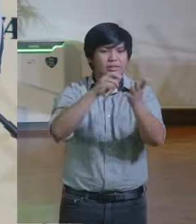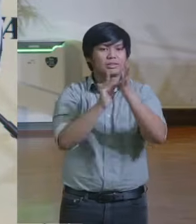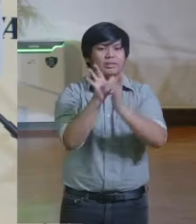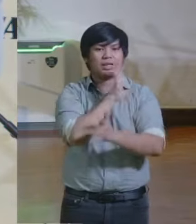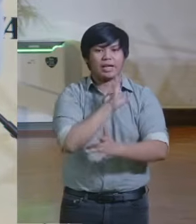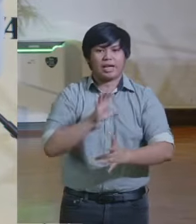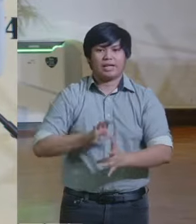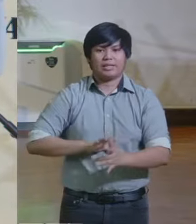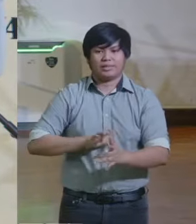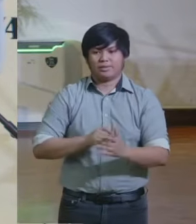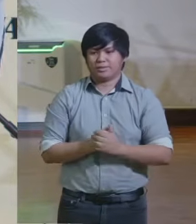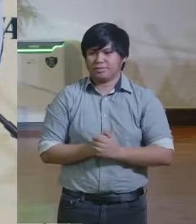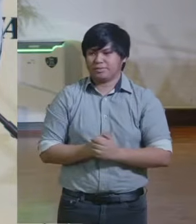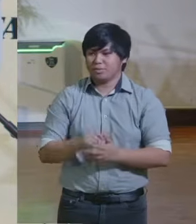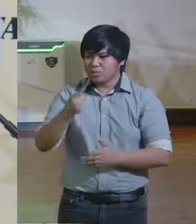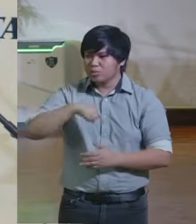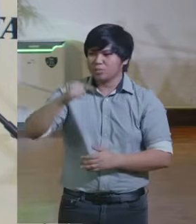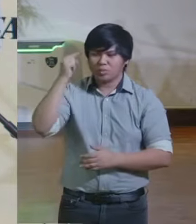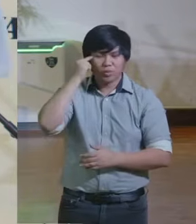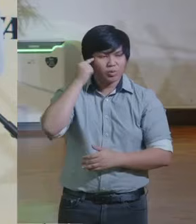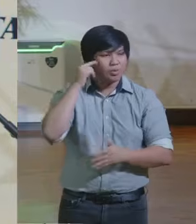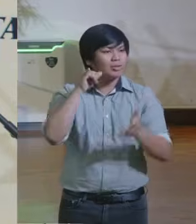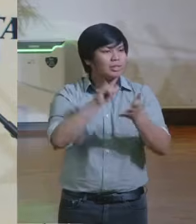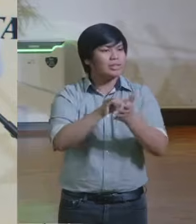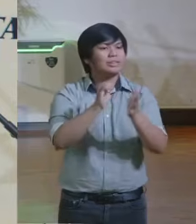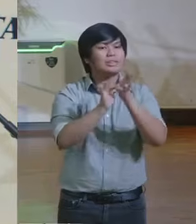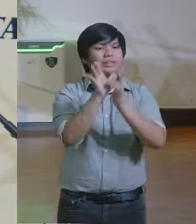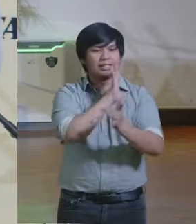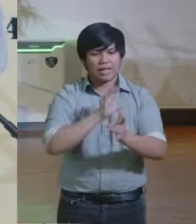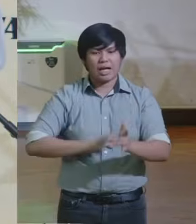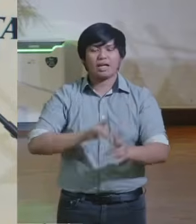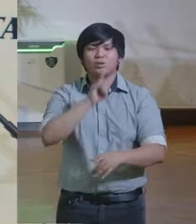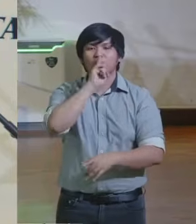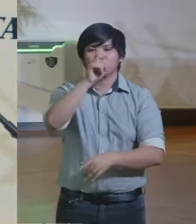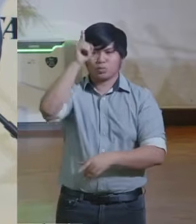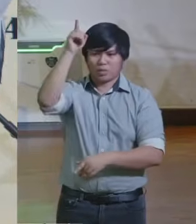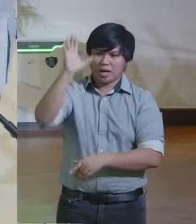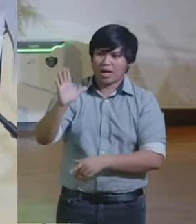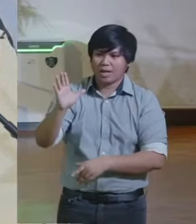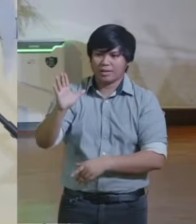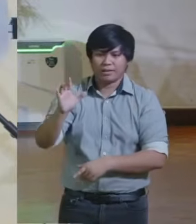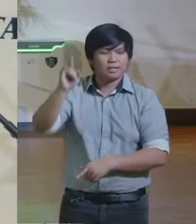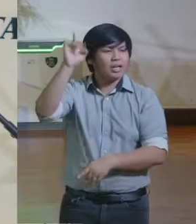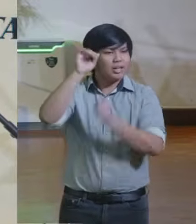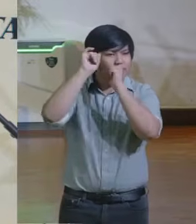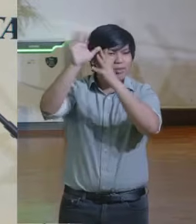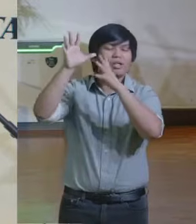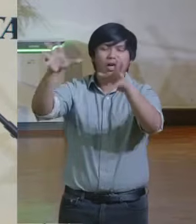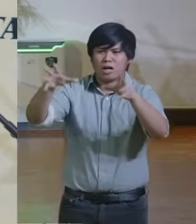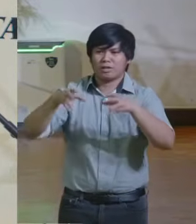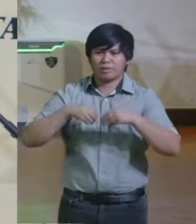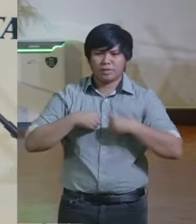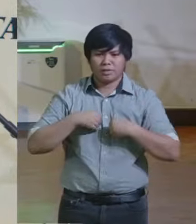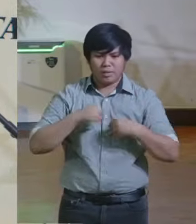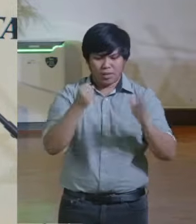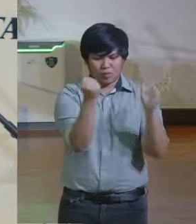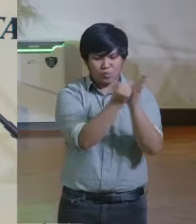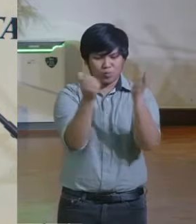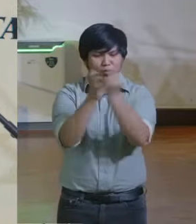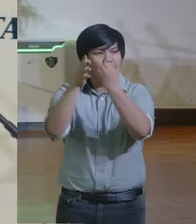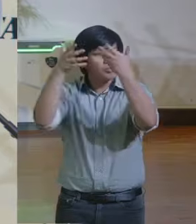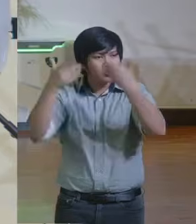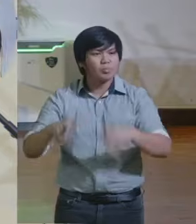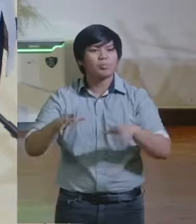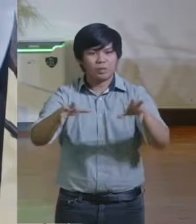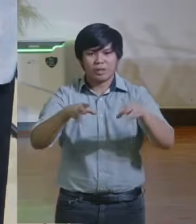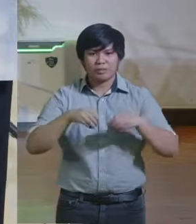dead. Alam natin na siya ay Diyos, alam natin siya ay tinanggap ng Ama, alam natin na tinanggap niya ang kanyang sakripisyo sa krus